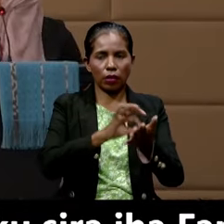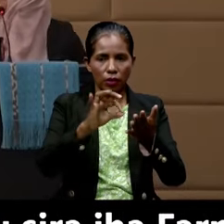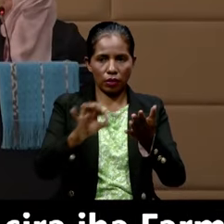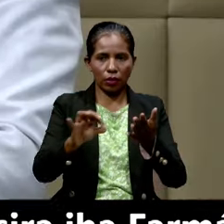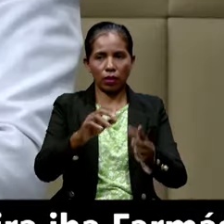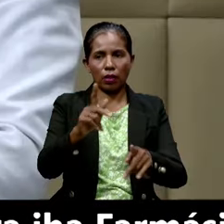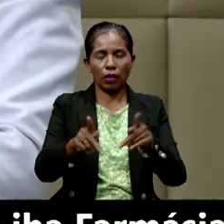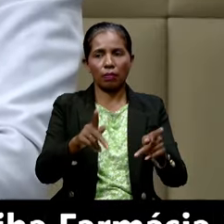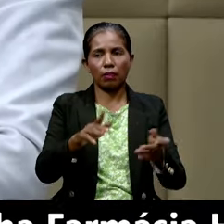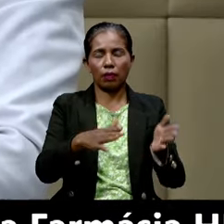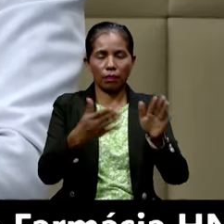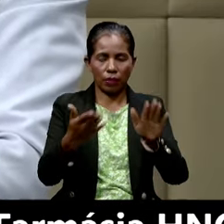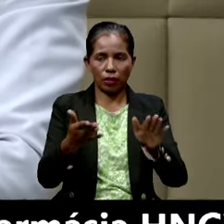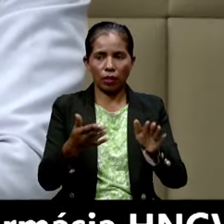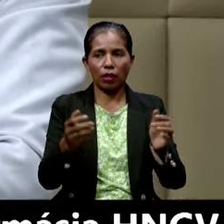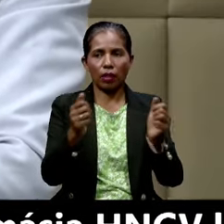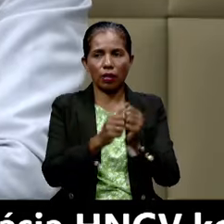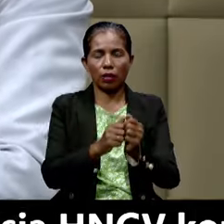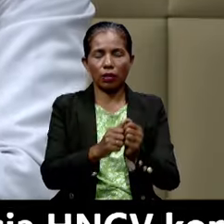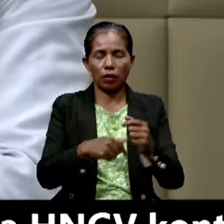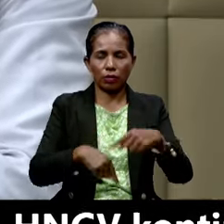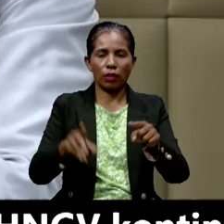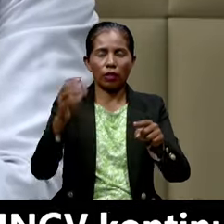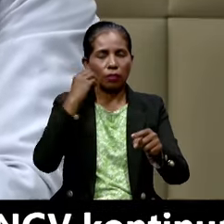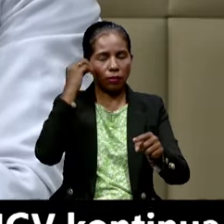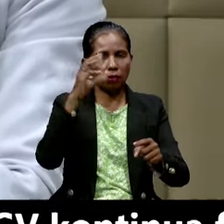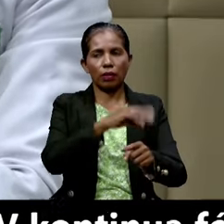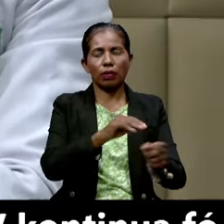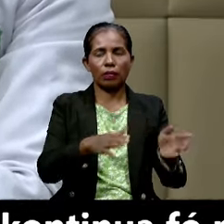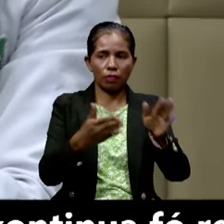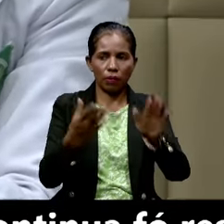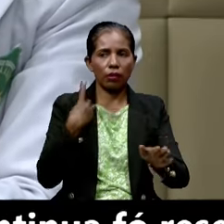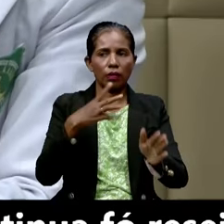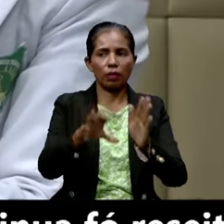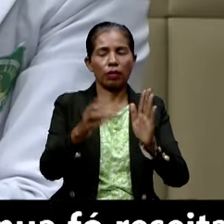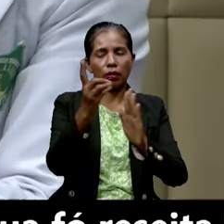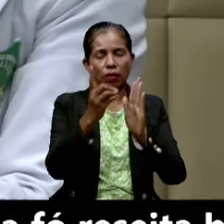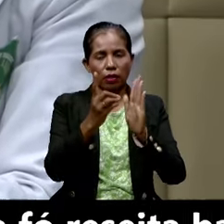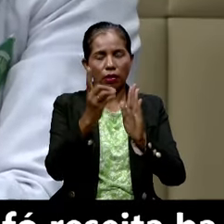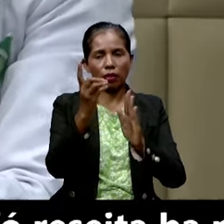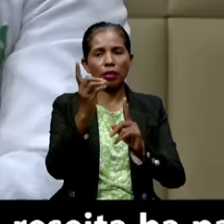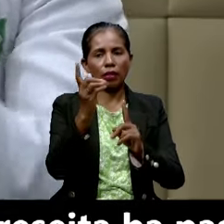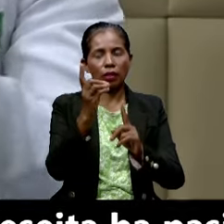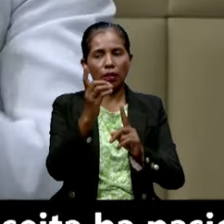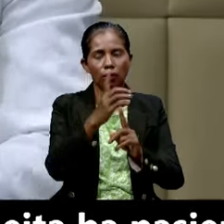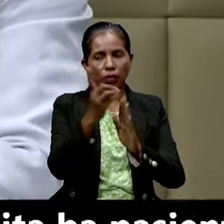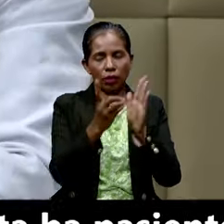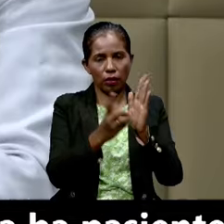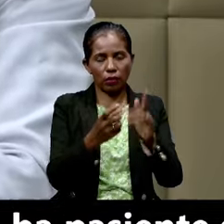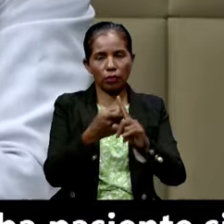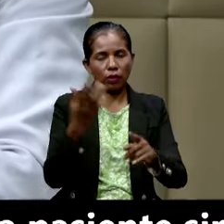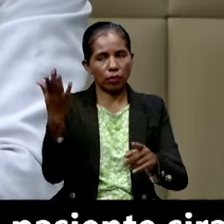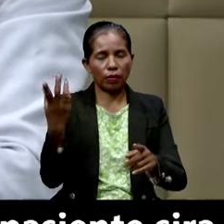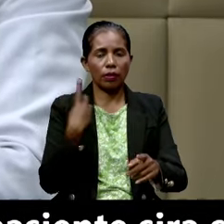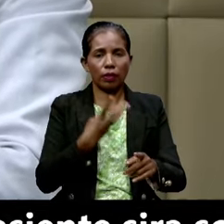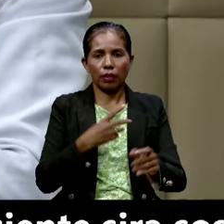pasien admit nia alta nomos nia mate ita hetan data susu neba i ikusmi ita America record unit neba